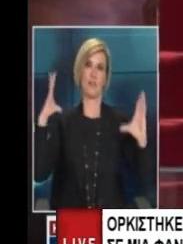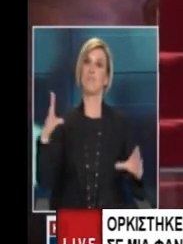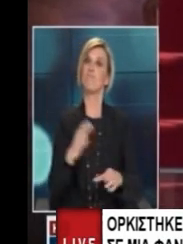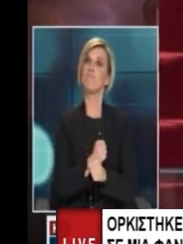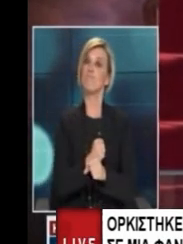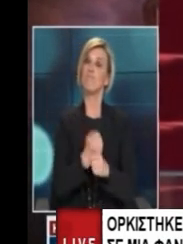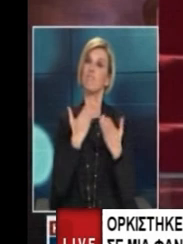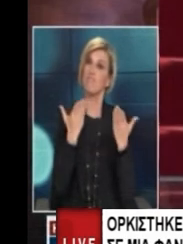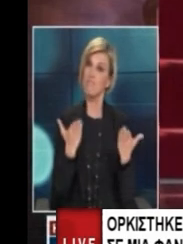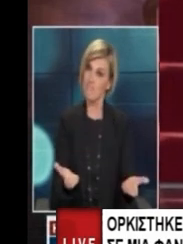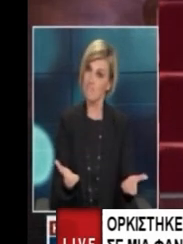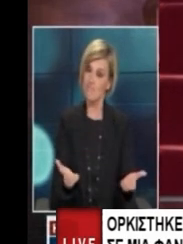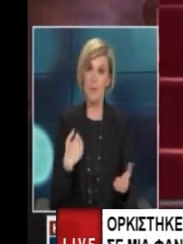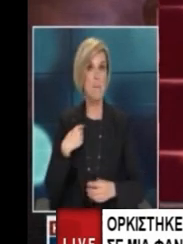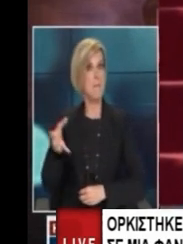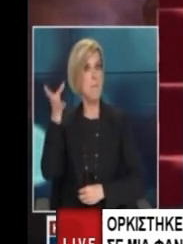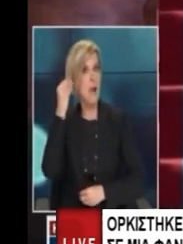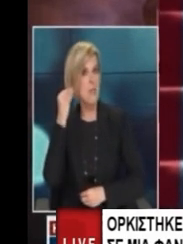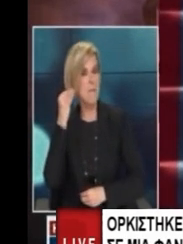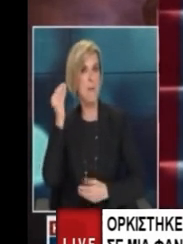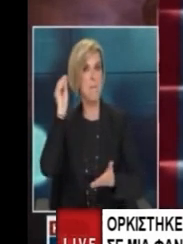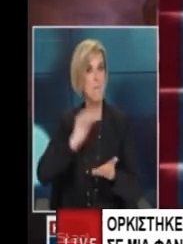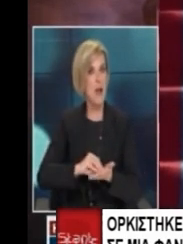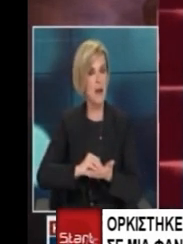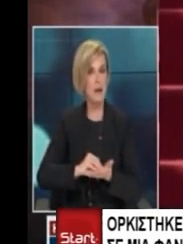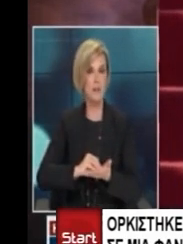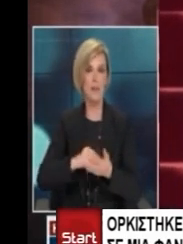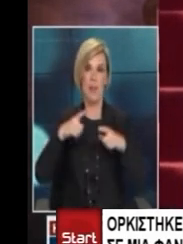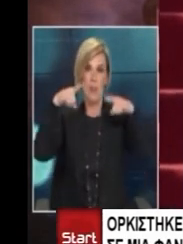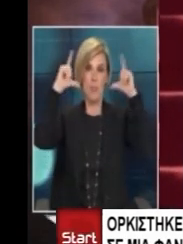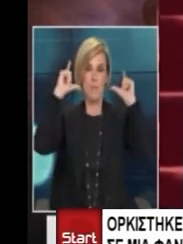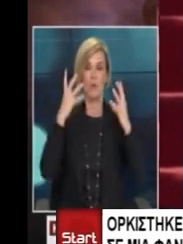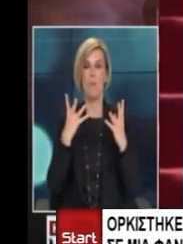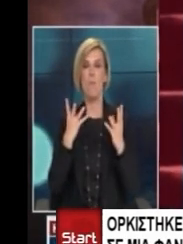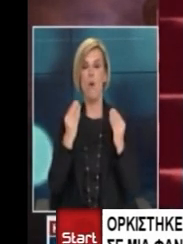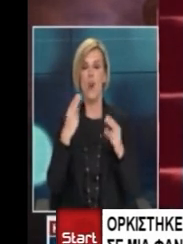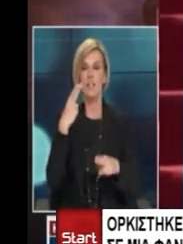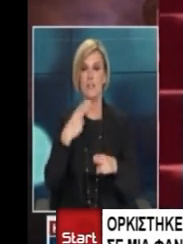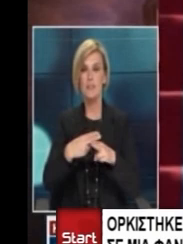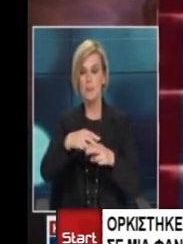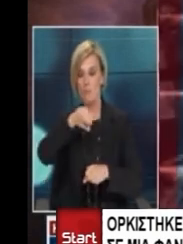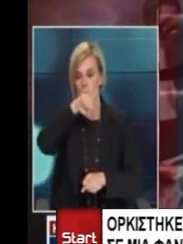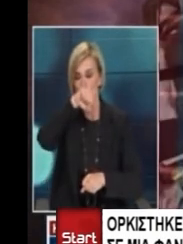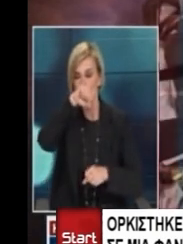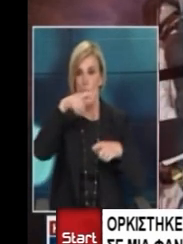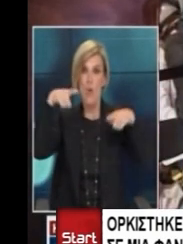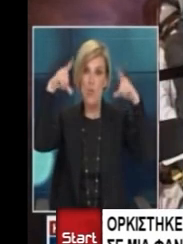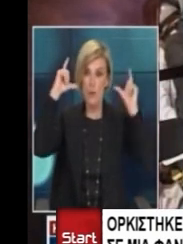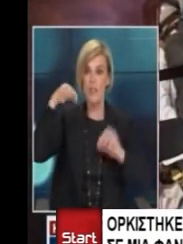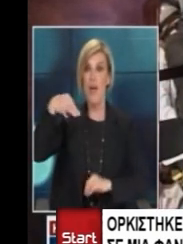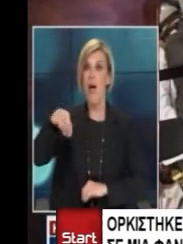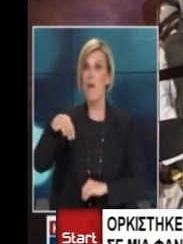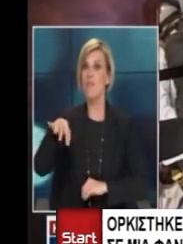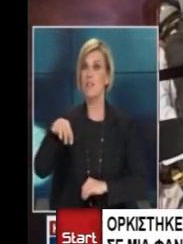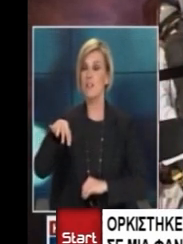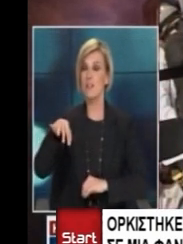βρήκαμε ανταπόκριση σε αυτό. Μάθαμε και πάλι, για ακόμη μια φορά, ότι η δημοκρατία είναι πολύτιμη, ότι η δημοκρατία είναι εύθραστη. Και